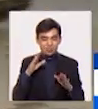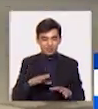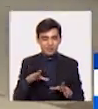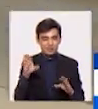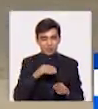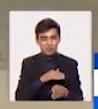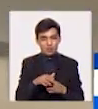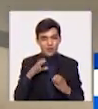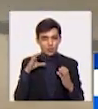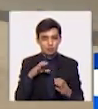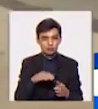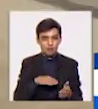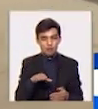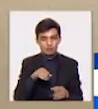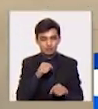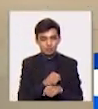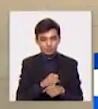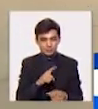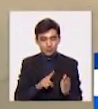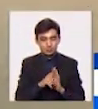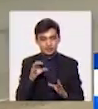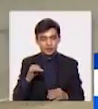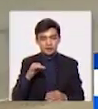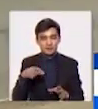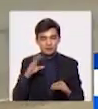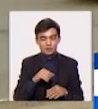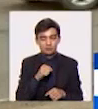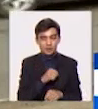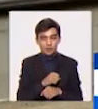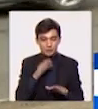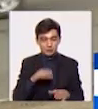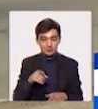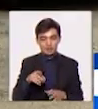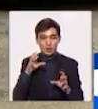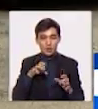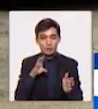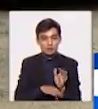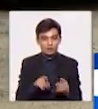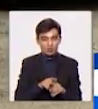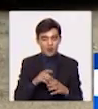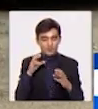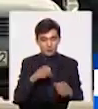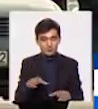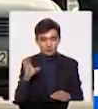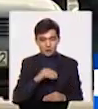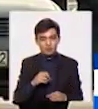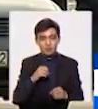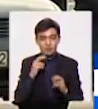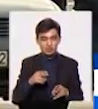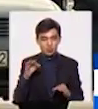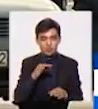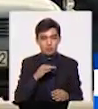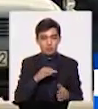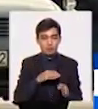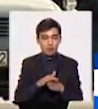түгелдей автобус тұрақтарын айналған. Әр тұрақтан әр қалаға жолаушы жинайды. Мұндай заңсыз тұрақтардан шыққан автобустар жолаушының қауіпсіздігіне толық жауап